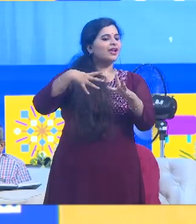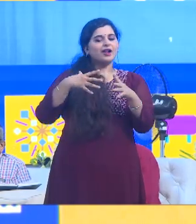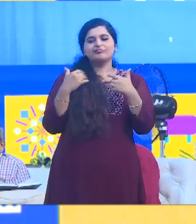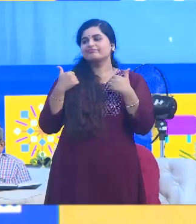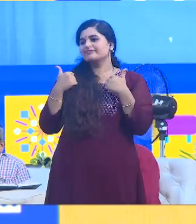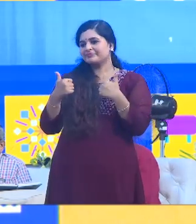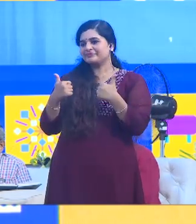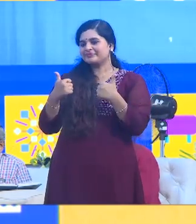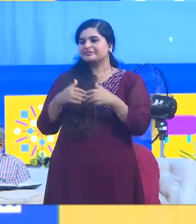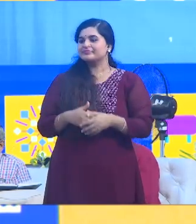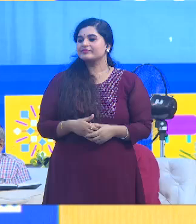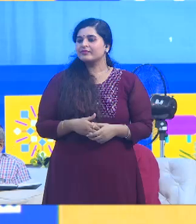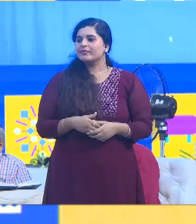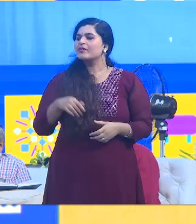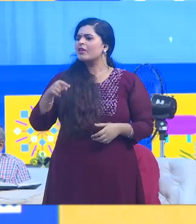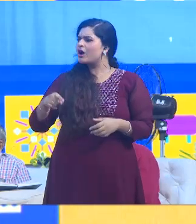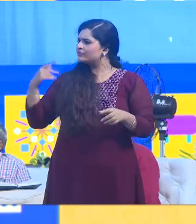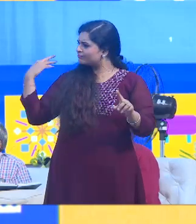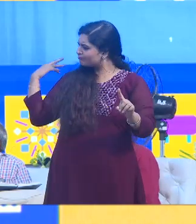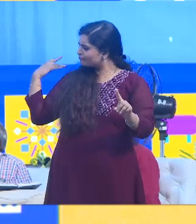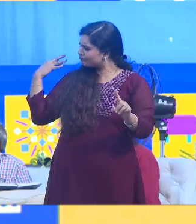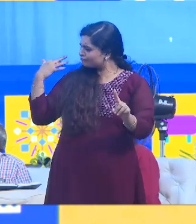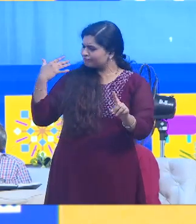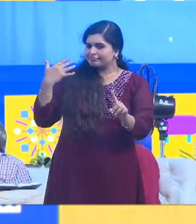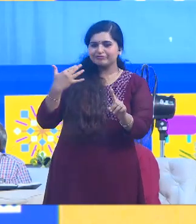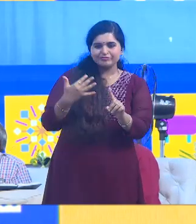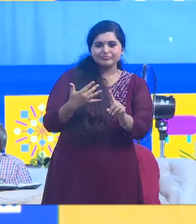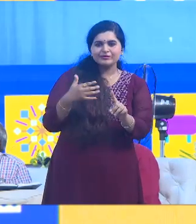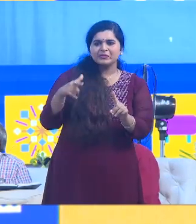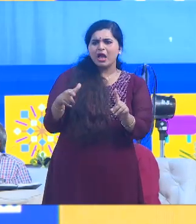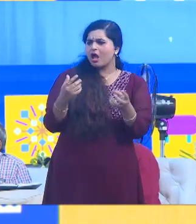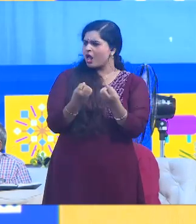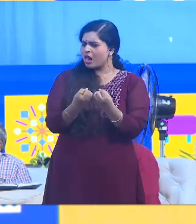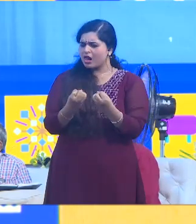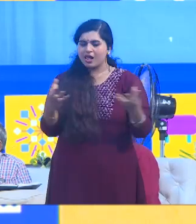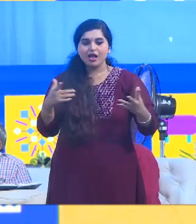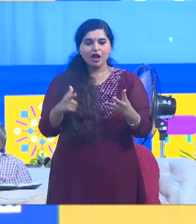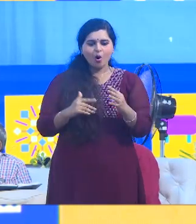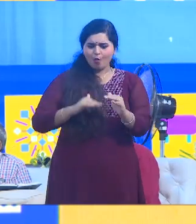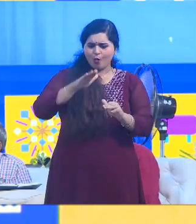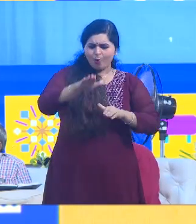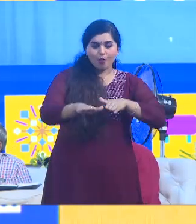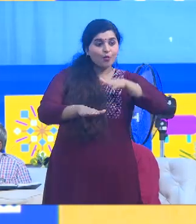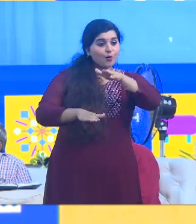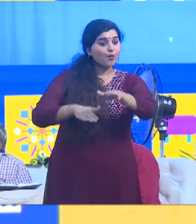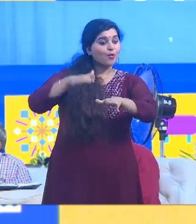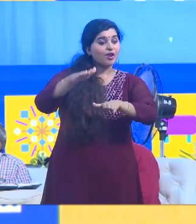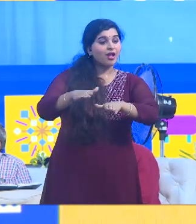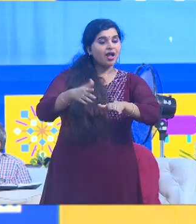അടയാളപ്പെടുത്തിയിട്ടുണ്ട്. അവിടെ നിന്നിങ്ങോട്ടുള്ള ഈ പ്രയാണം ഒരുപാട് നാഴികക്കല്ലുകൾ പിന്നിട്ടുള്ള പ്രയാണമാണ്. ഈ